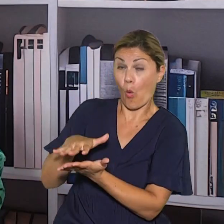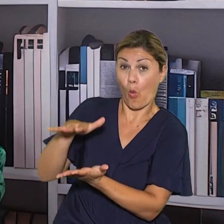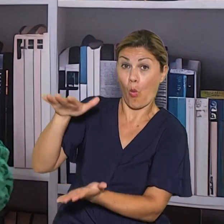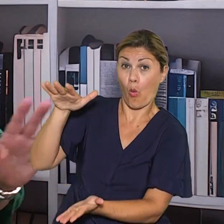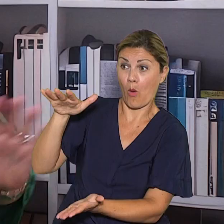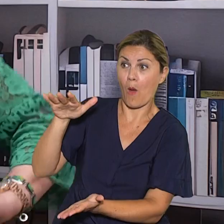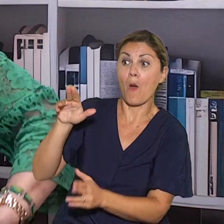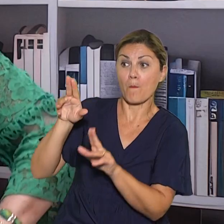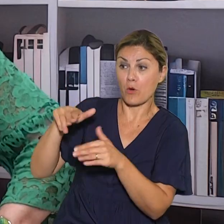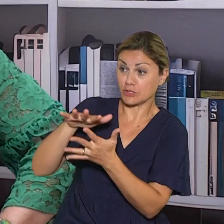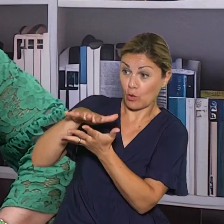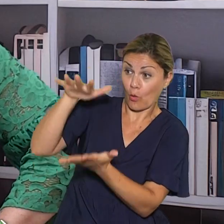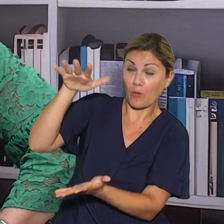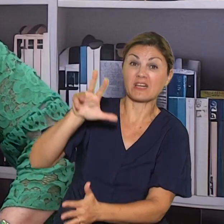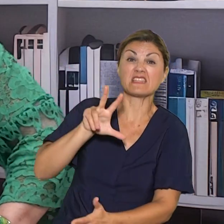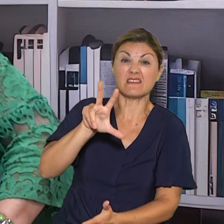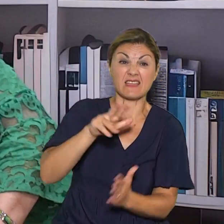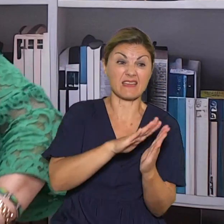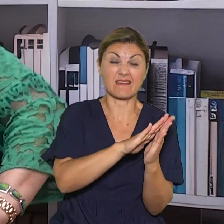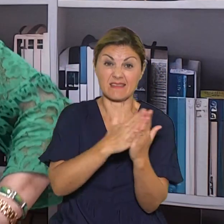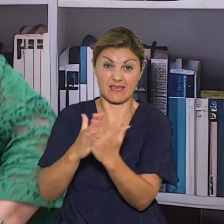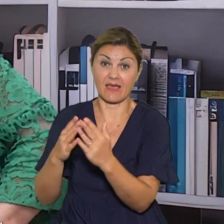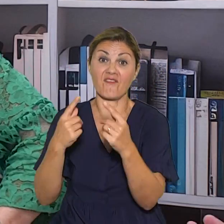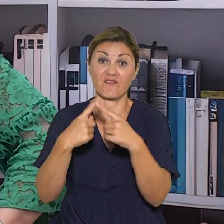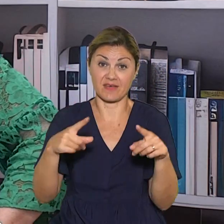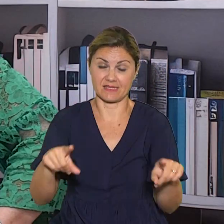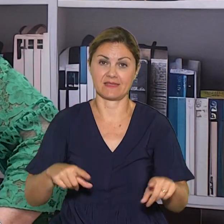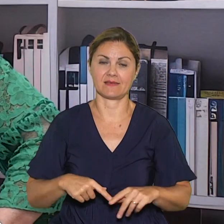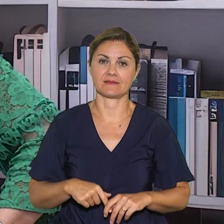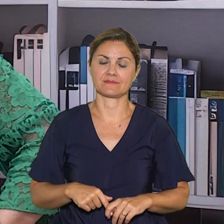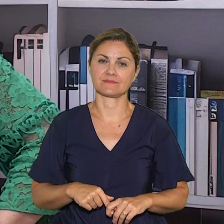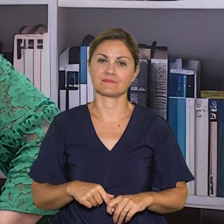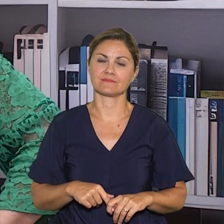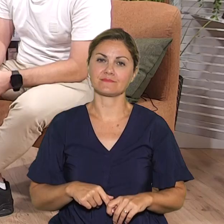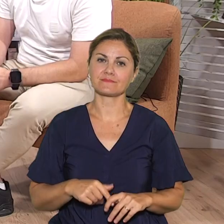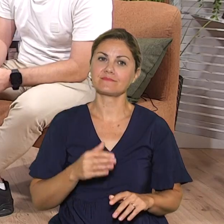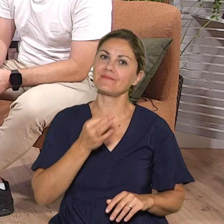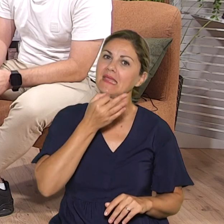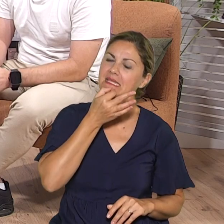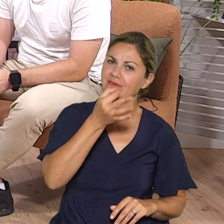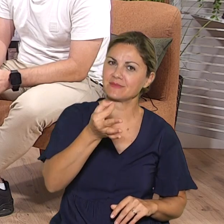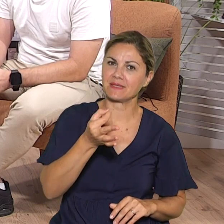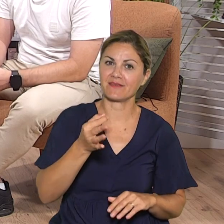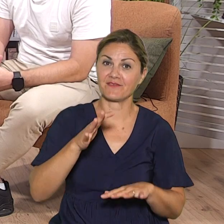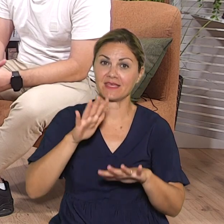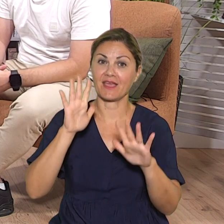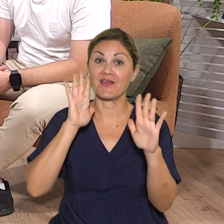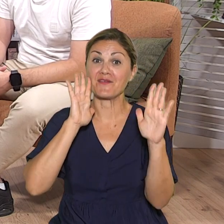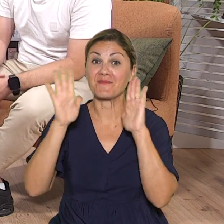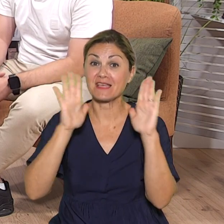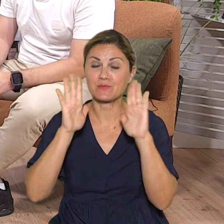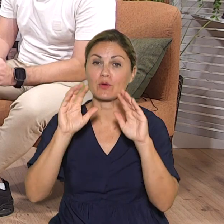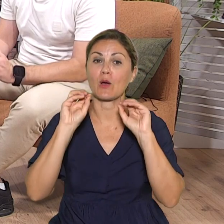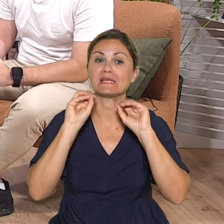ja mislim da bi mogla da napravim. Na društvenim mrežama imate popriličan broj